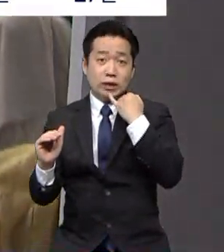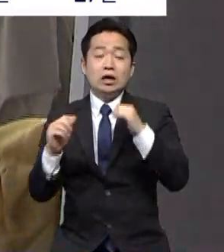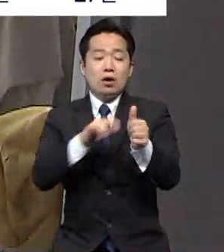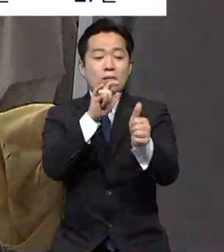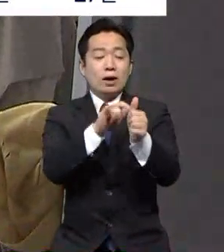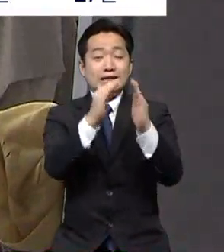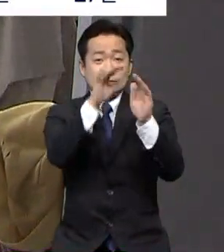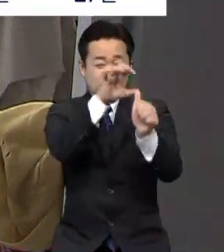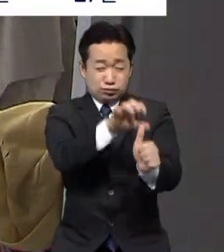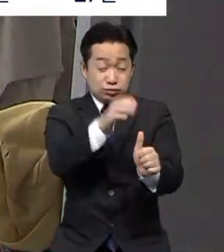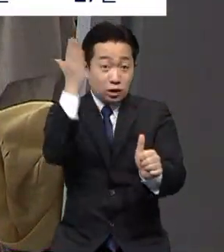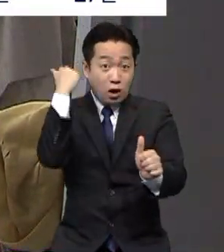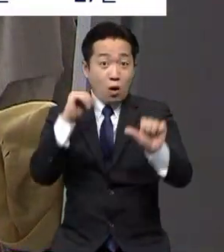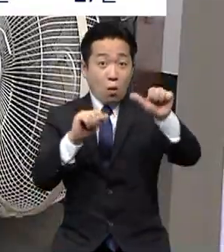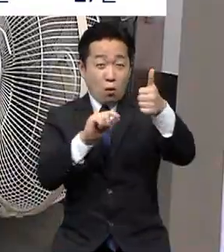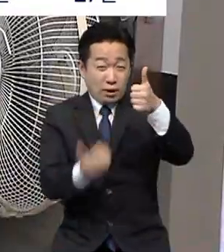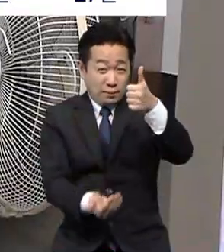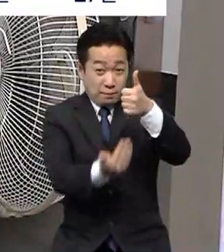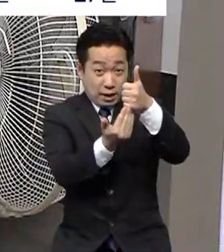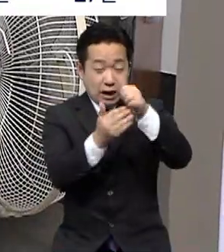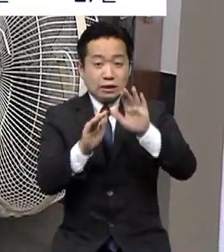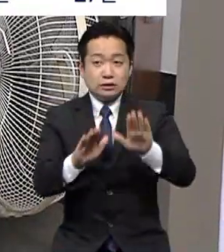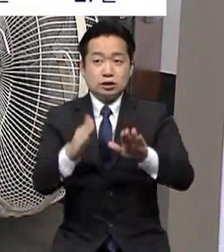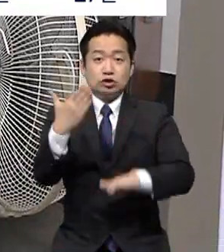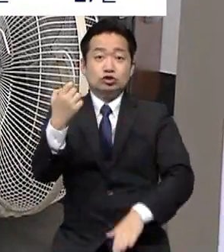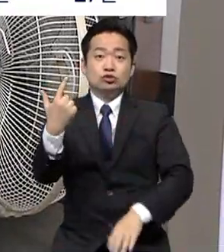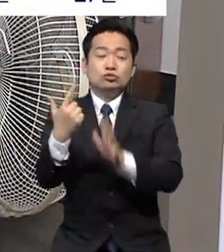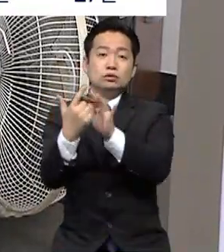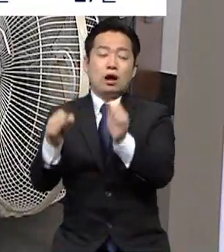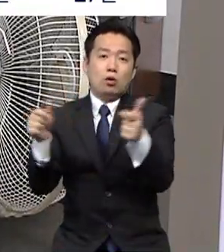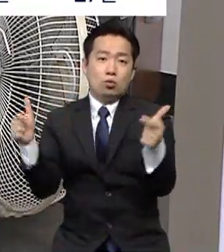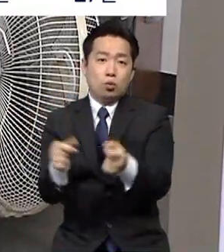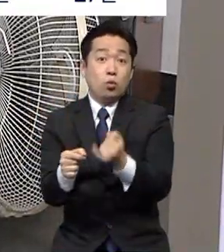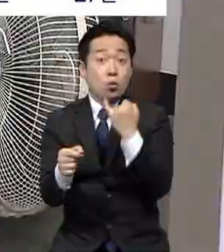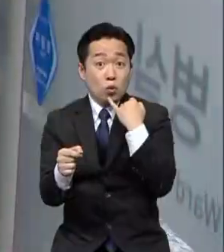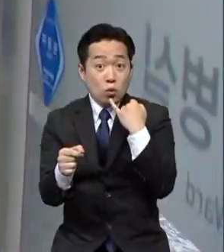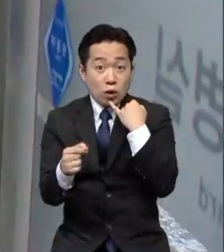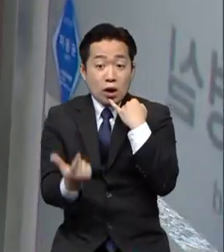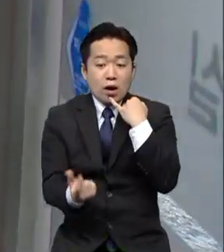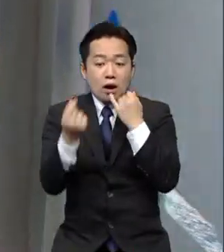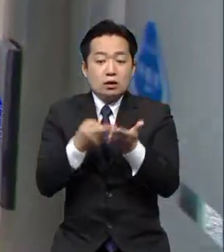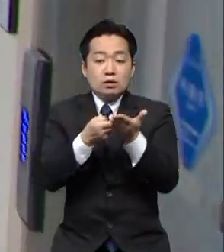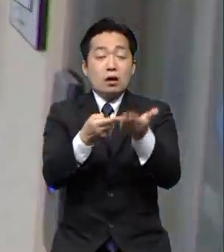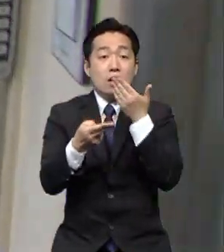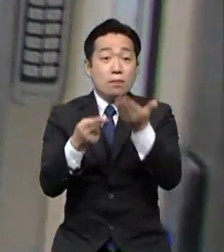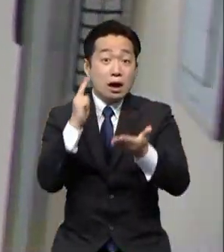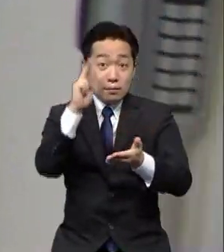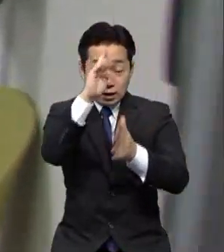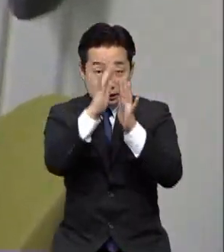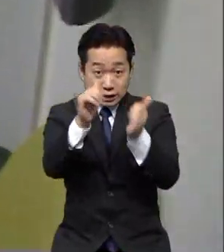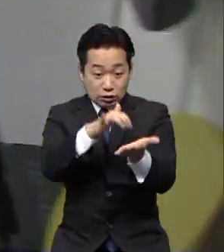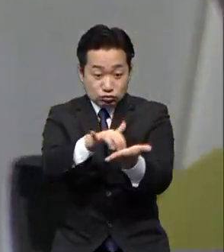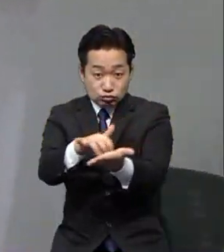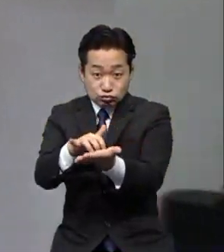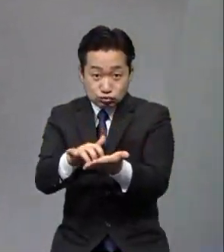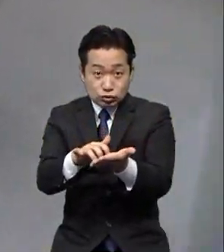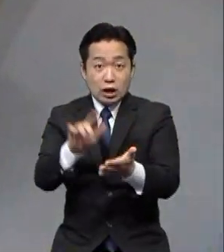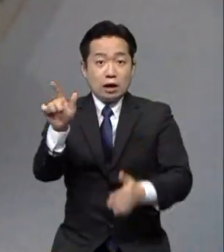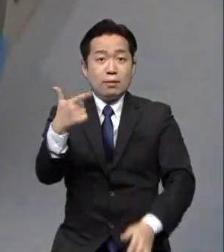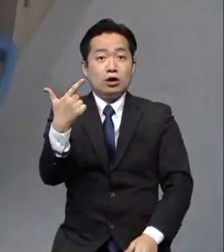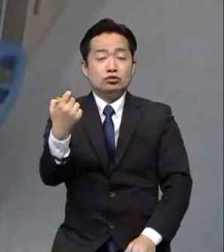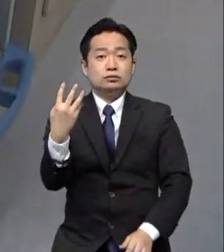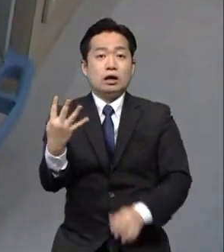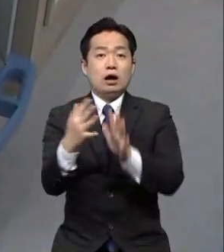대기하는 환자가 한때 500명 이상에서 96명까지 줄어들었고 즉시 입원 가능한 중환자 병상이